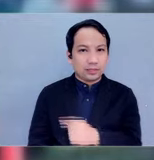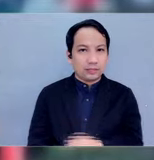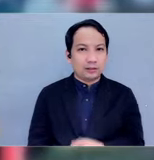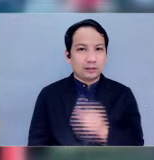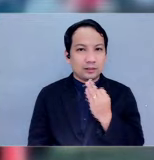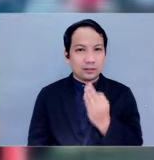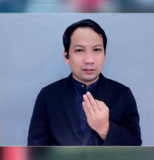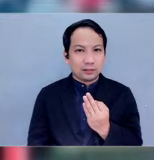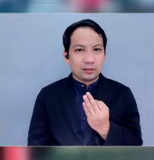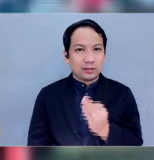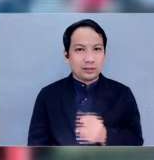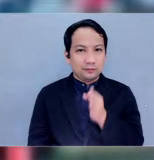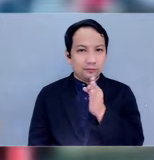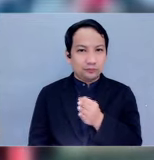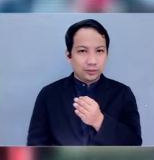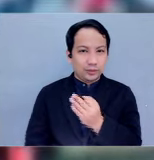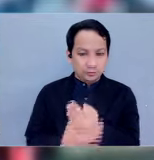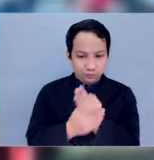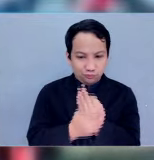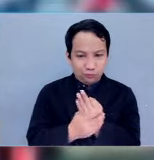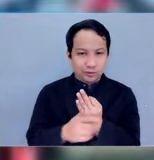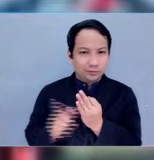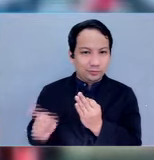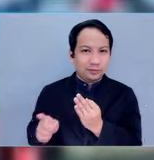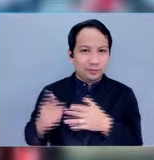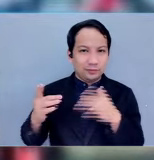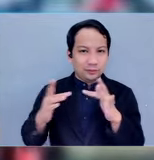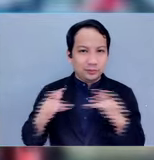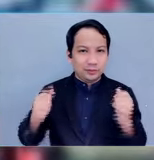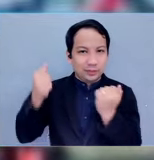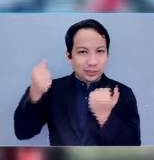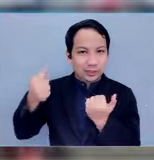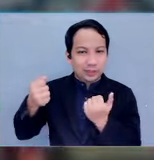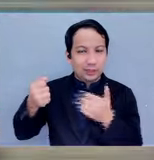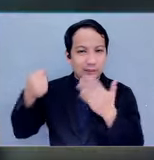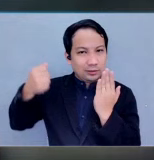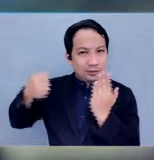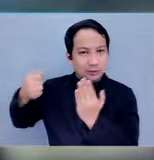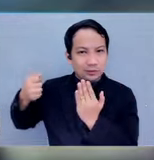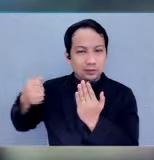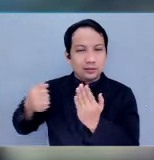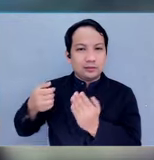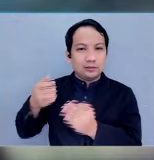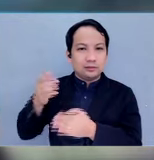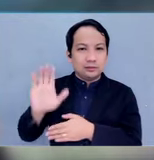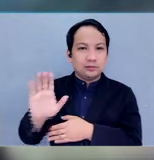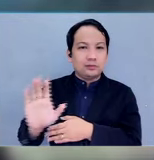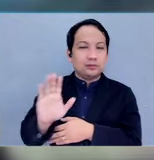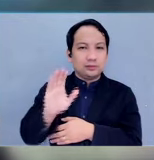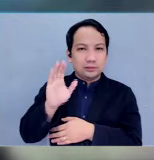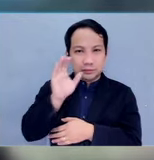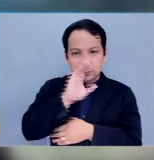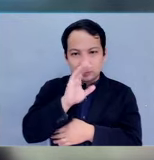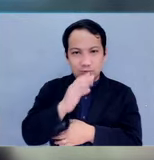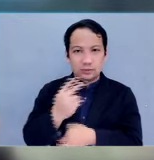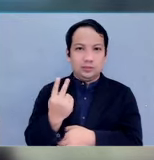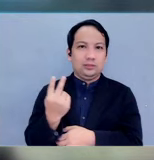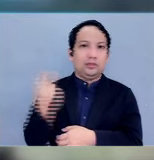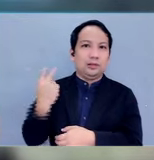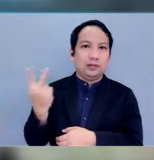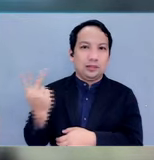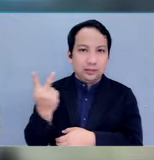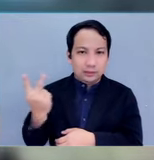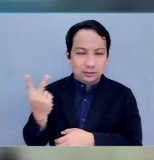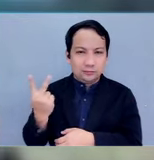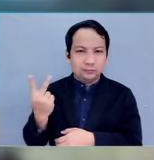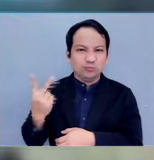pag-middle finger ng lalaking ito na nakisaya sa Sinulog Festival sa Cebu City. Saktong nasa likod niya ang dalawang pulis